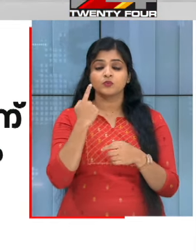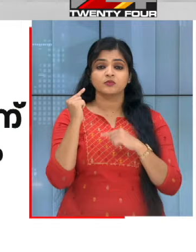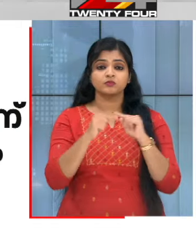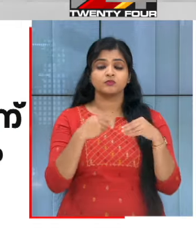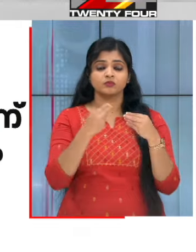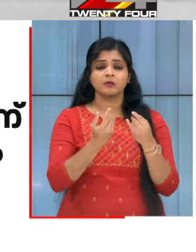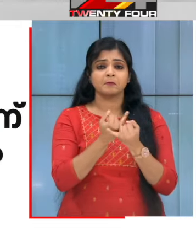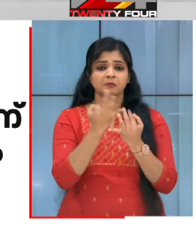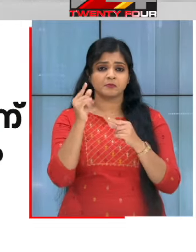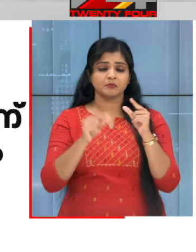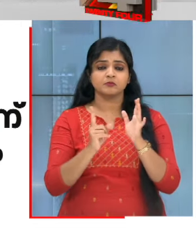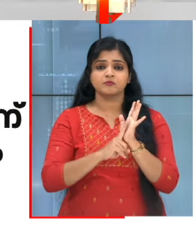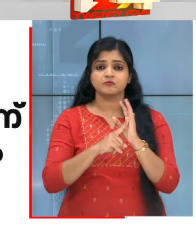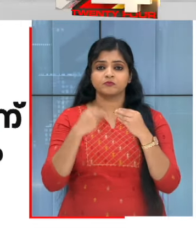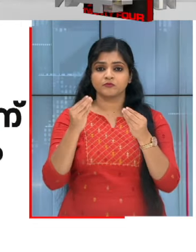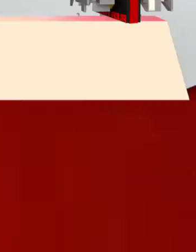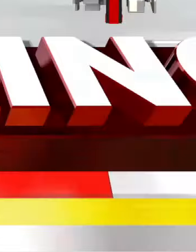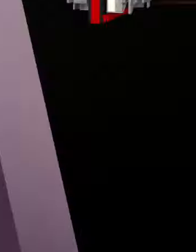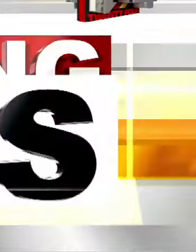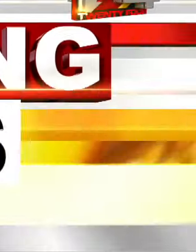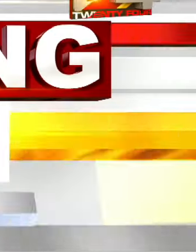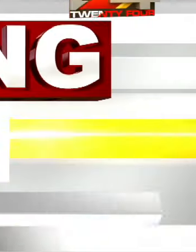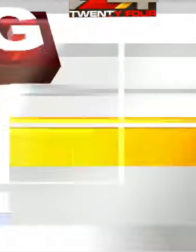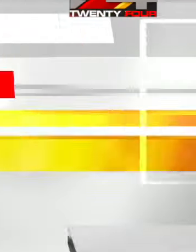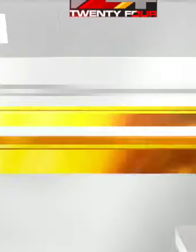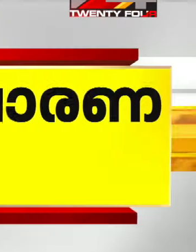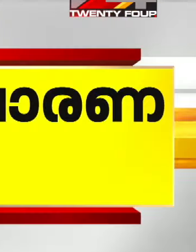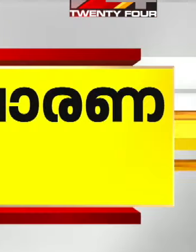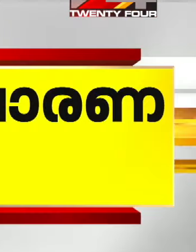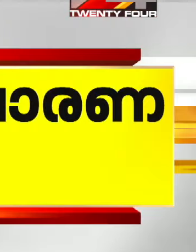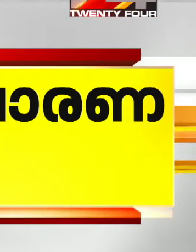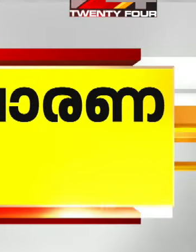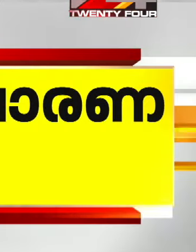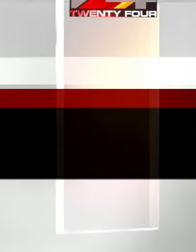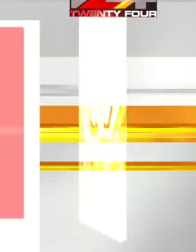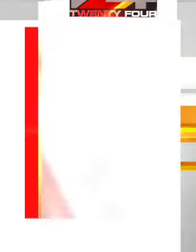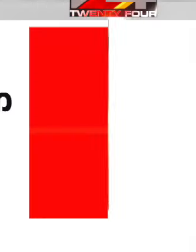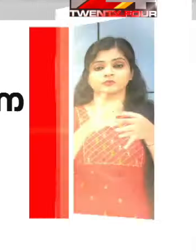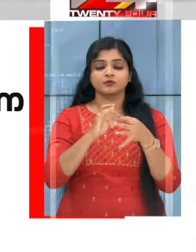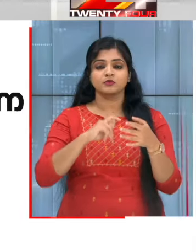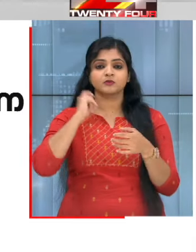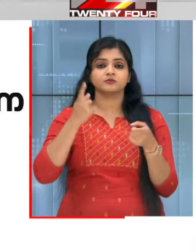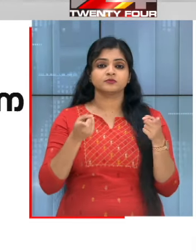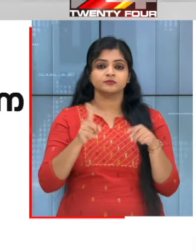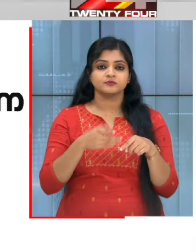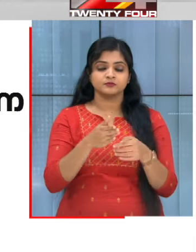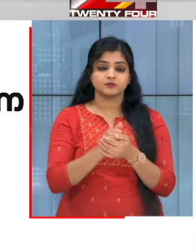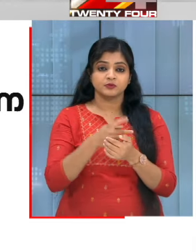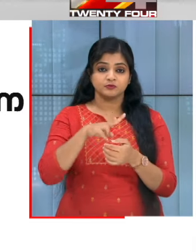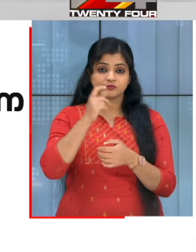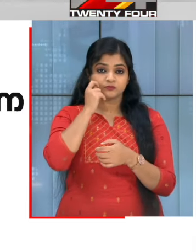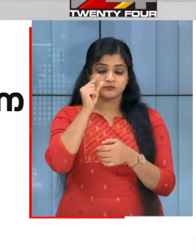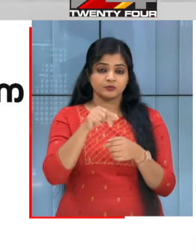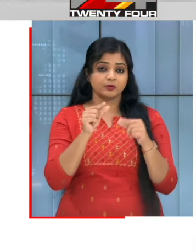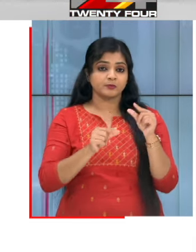പലരും പറഞ്ഞു നടക്കുന്നുണ്ട് എന്ന് പറയുന്നുണ്ട്. അതിനുശേഷമാണ് ഈ സംഭവങ്ങളൊക്കെ തന്നെ ഉണ്ടായിരിക്കുന്നത്. എന്തായാലും വിശ്വനാഥനെ ഈ